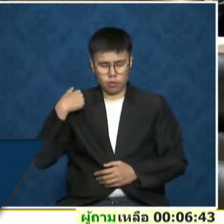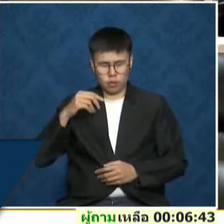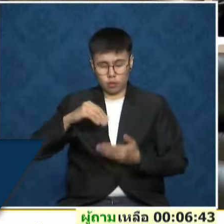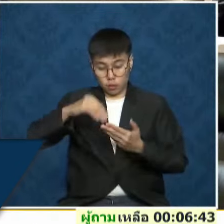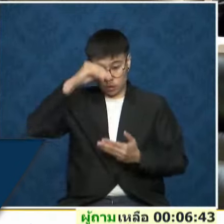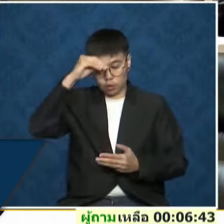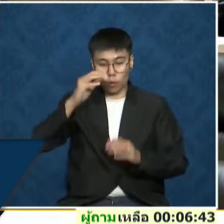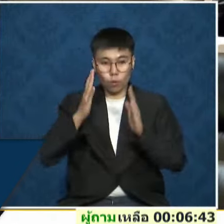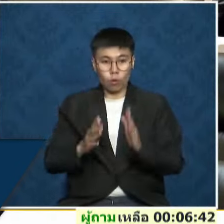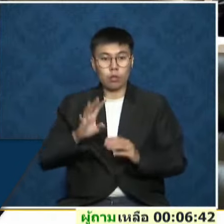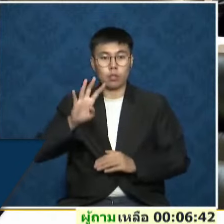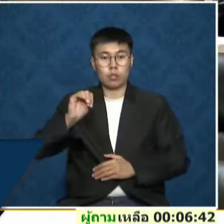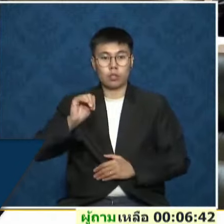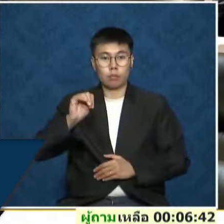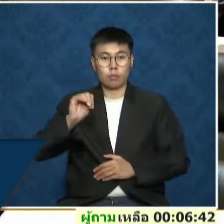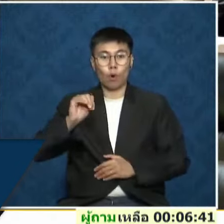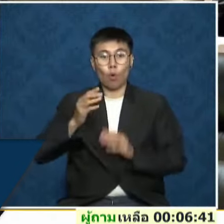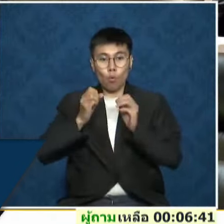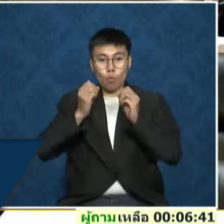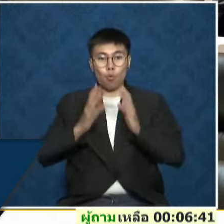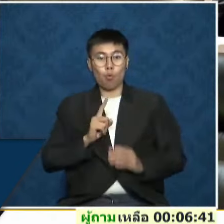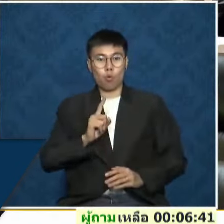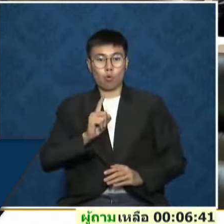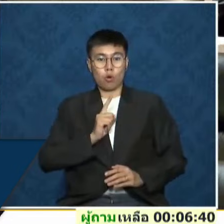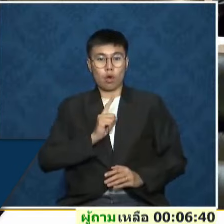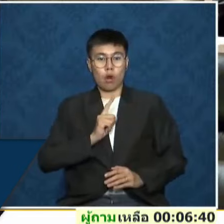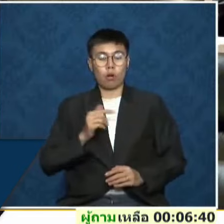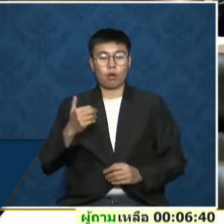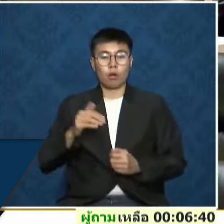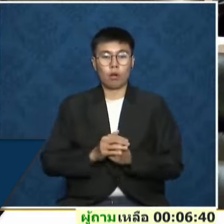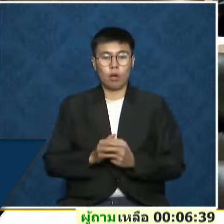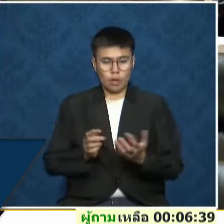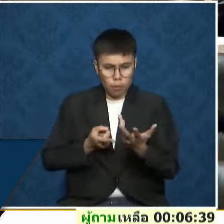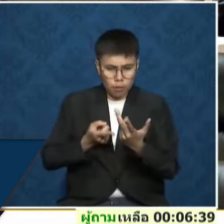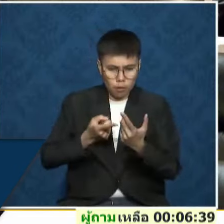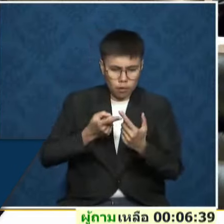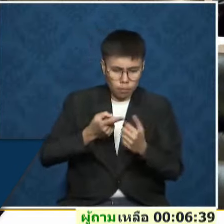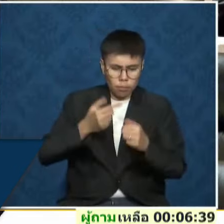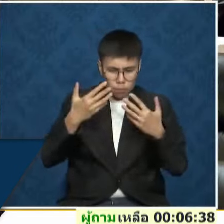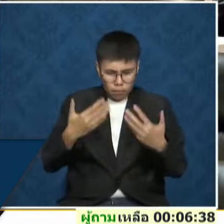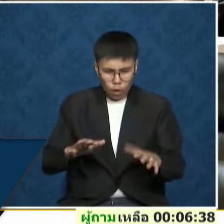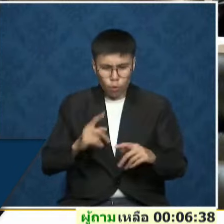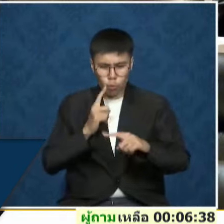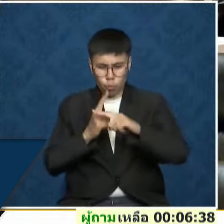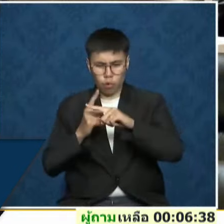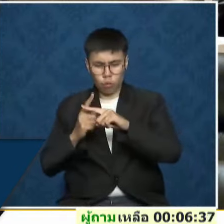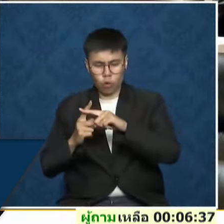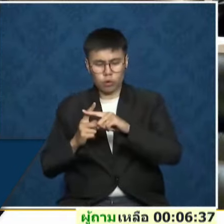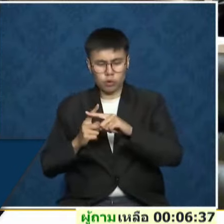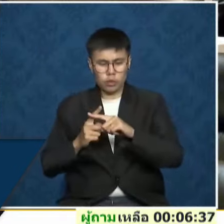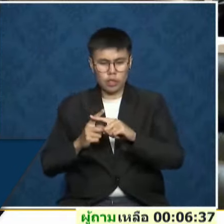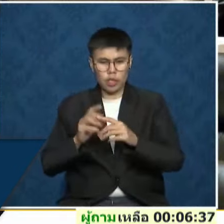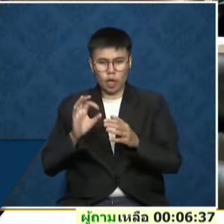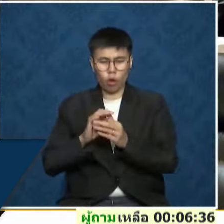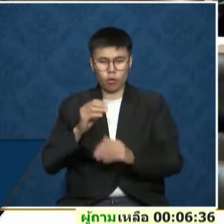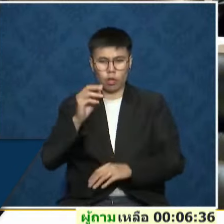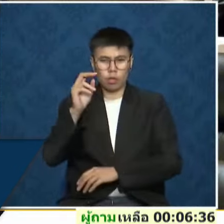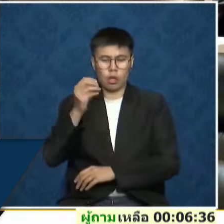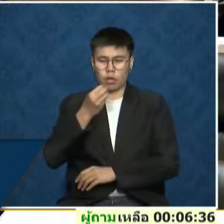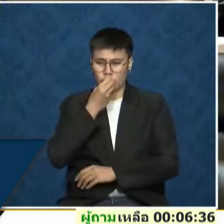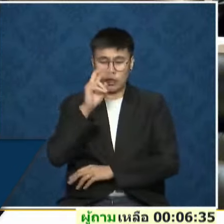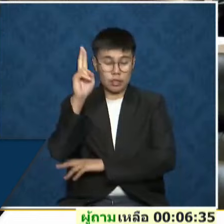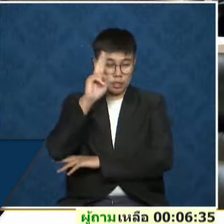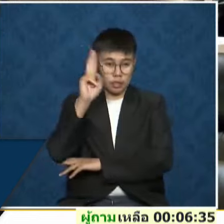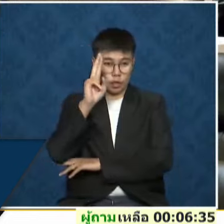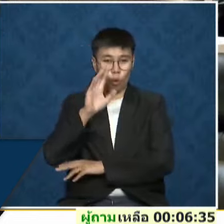คนแล้วมันเกิดความไม่ยุติธรรมในการคำนวณรายหัวนะคะค่าอาหารกลางวันที่ฉันอยากให้เปลี่ยนเกณฑ์ตรงนี้